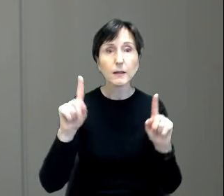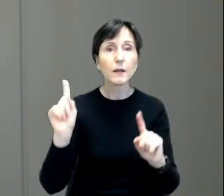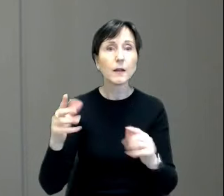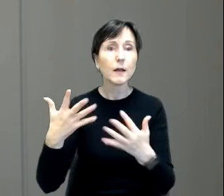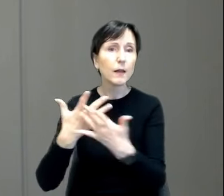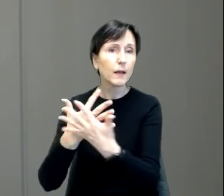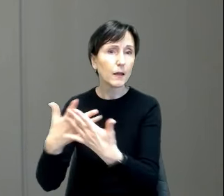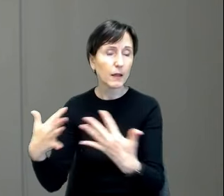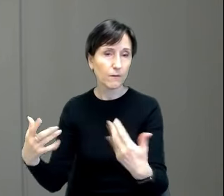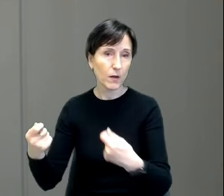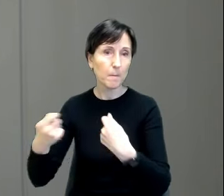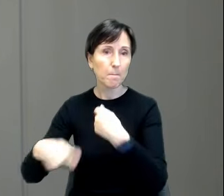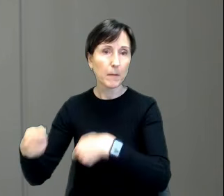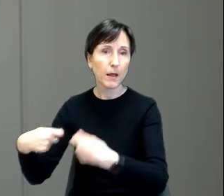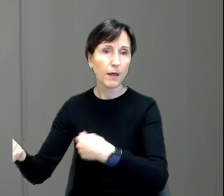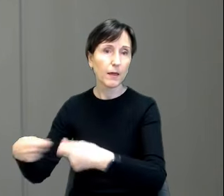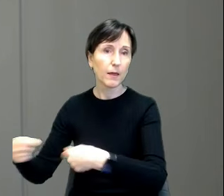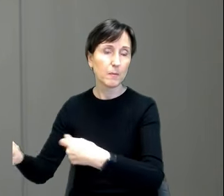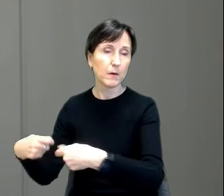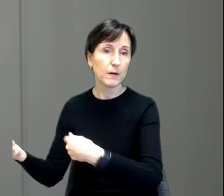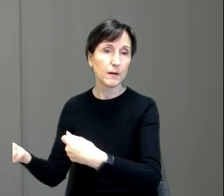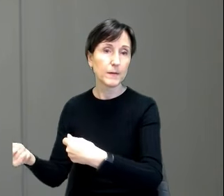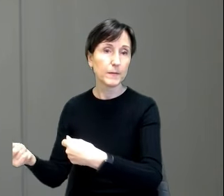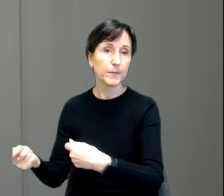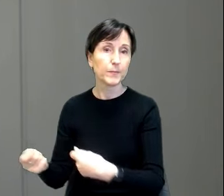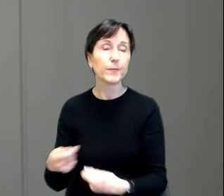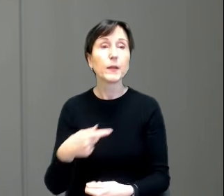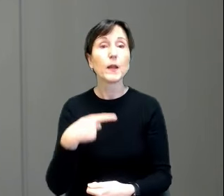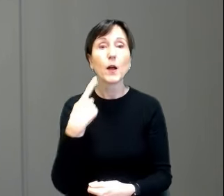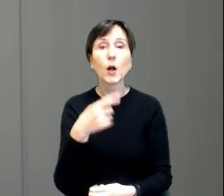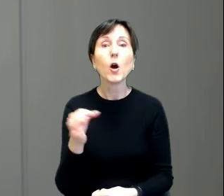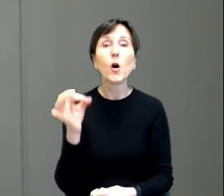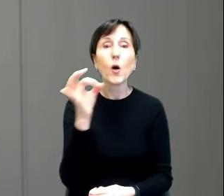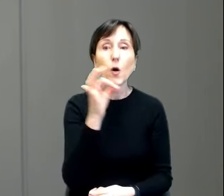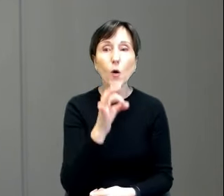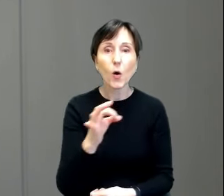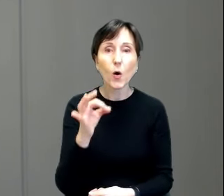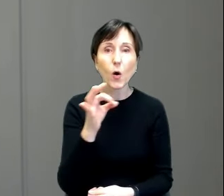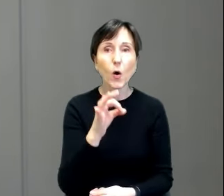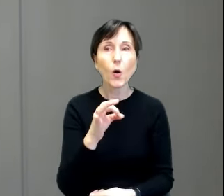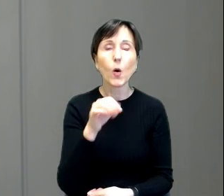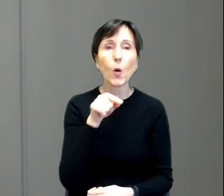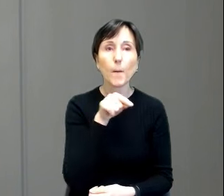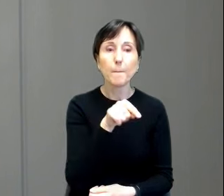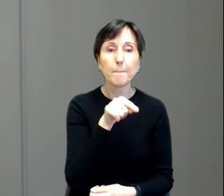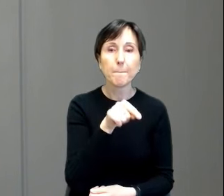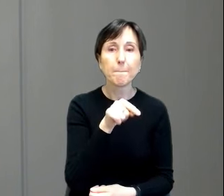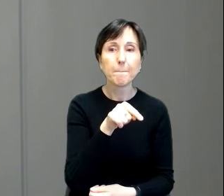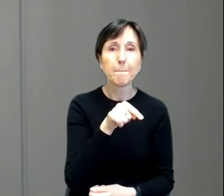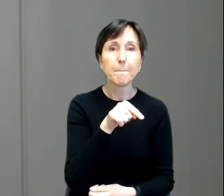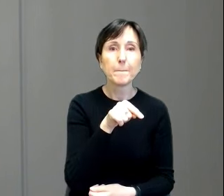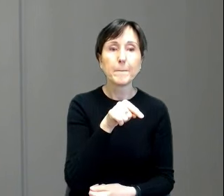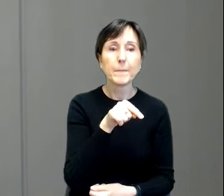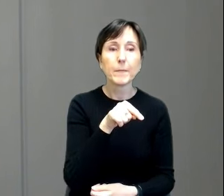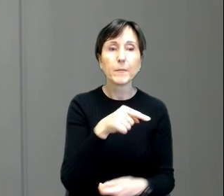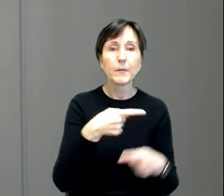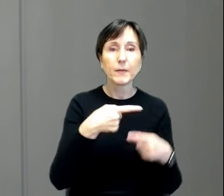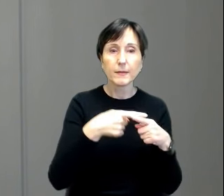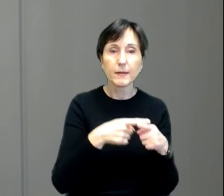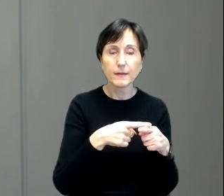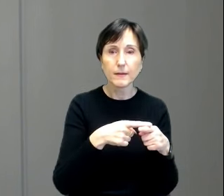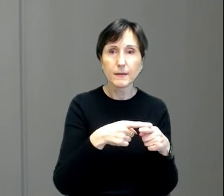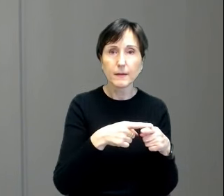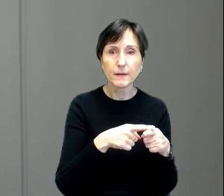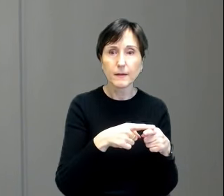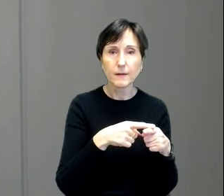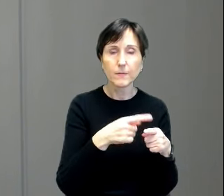e prekybą ir kalbama būtent apie šį skaičių ir būtent kalbama apie vietinės rinkliavos lengvatą